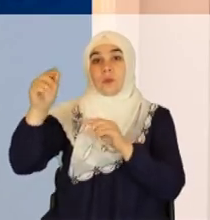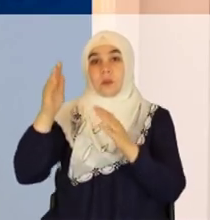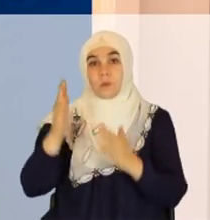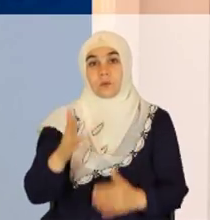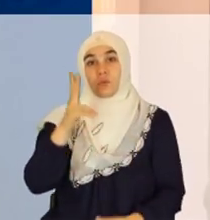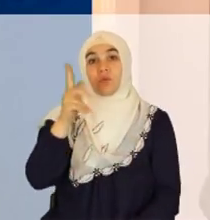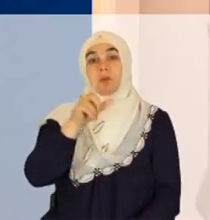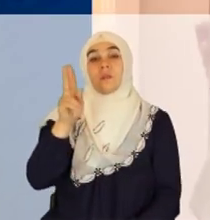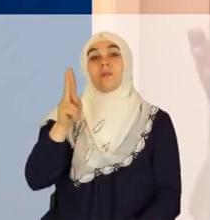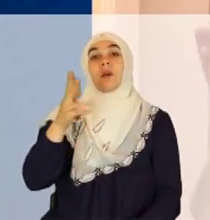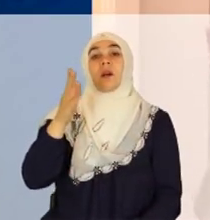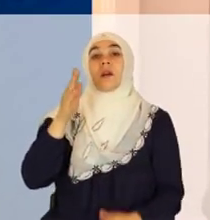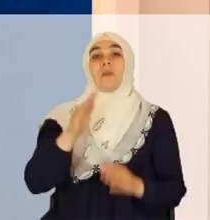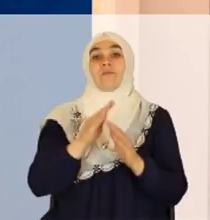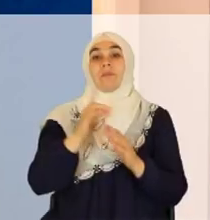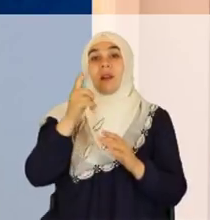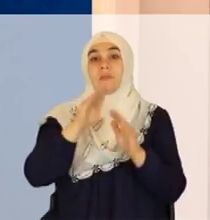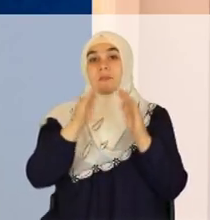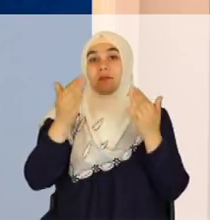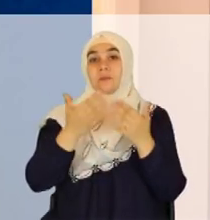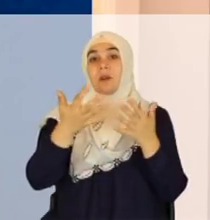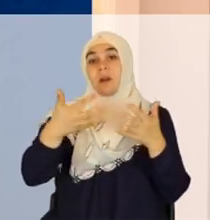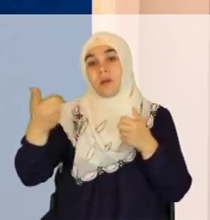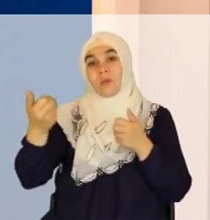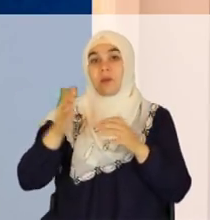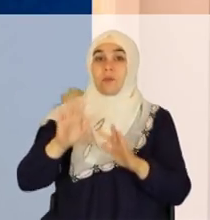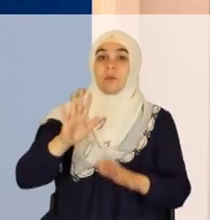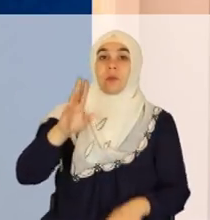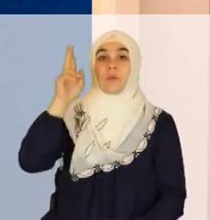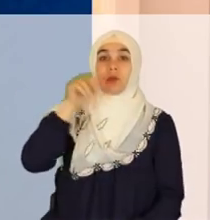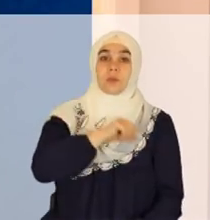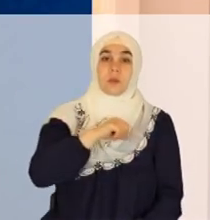shu 3 milliondan kimni haji qabul bo'ldi, faqat Allohning o'zi biladi.